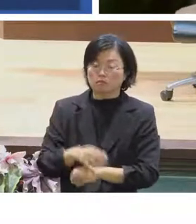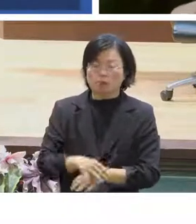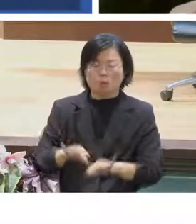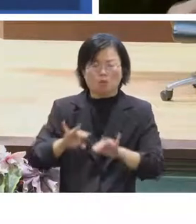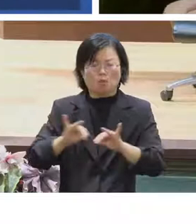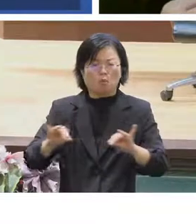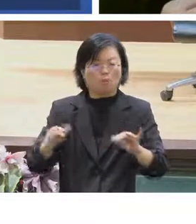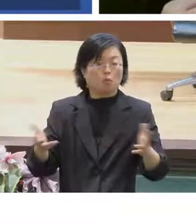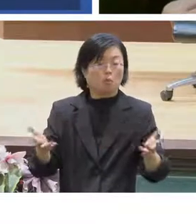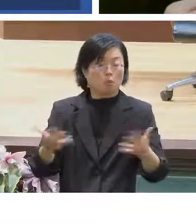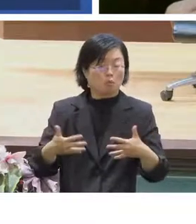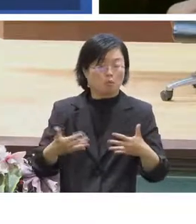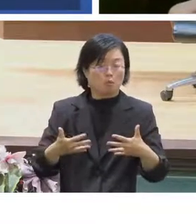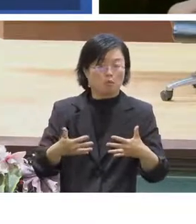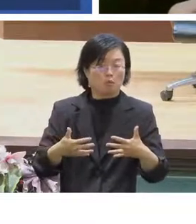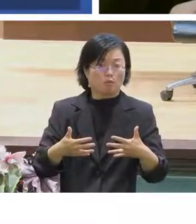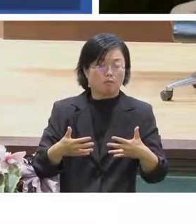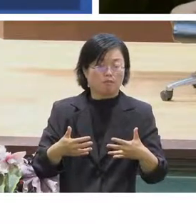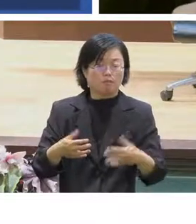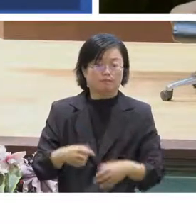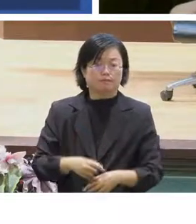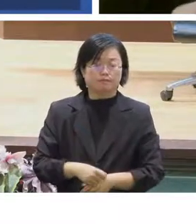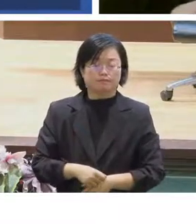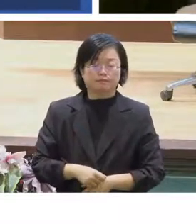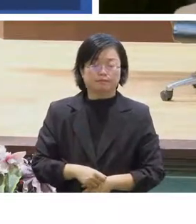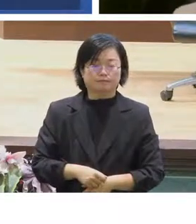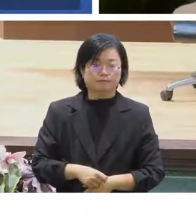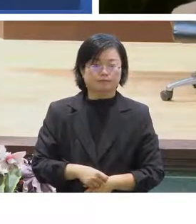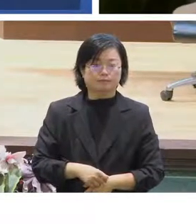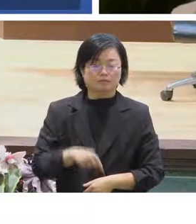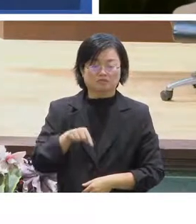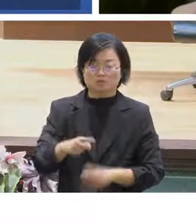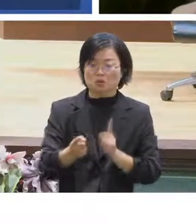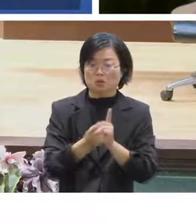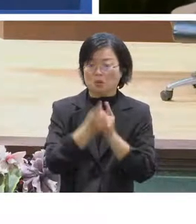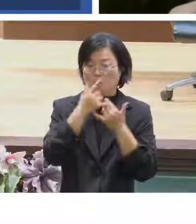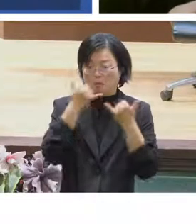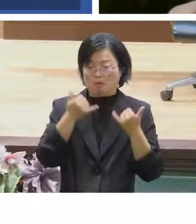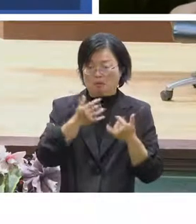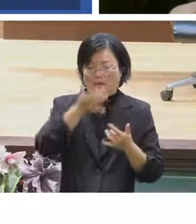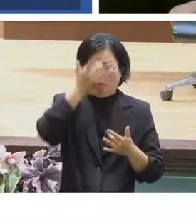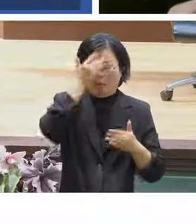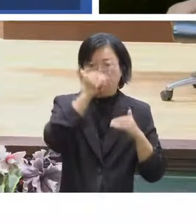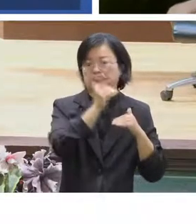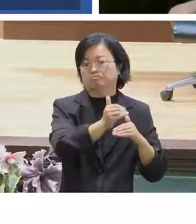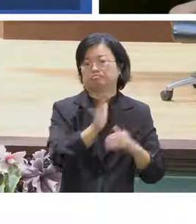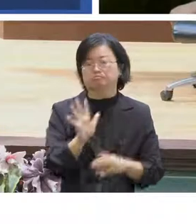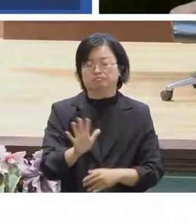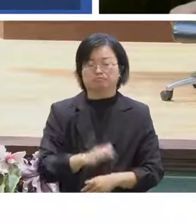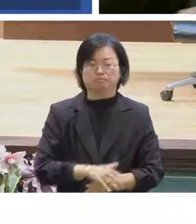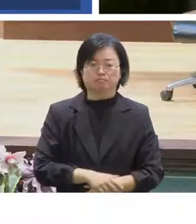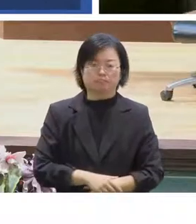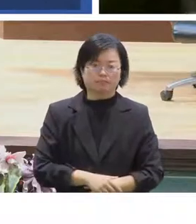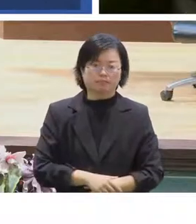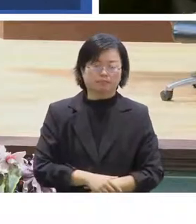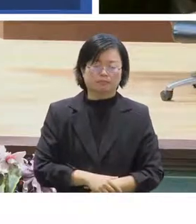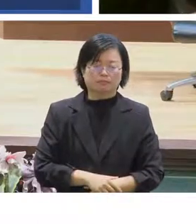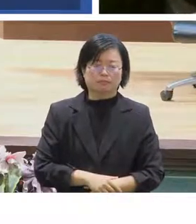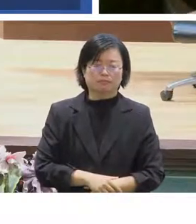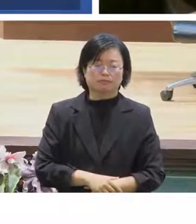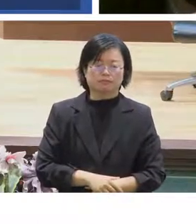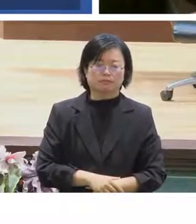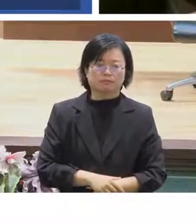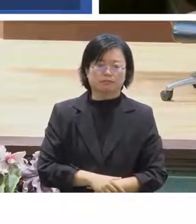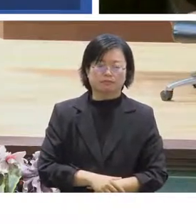问题，但是那种方式是我们对于我们来说是一个门槛。所以其实这个是一个部